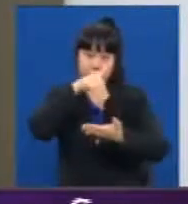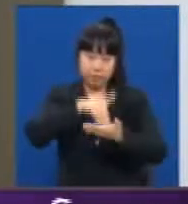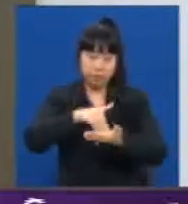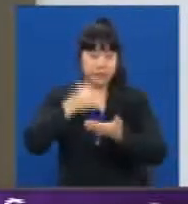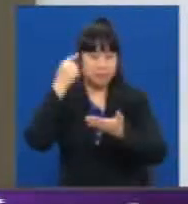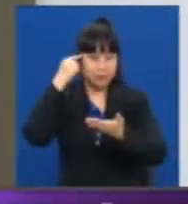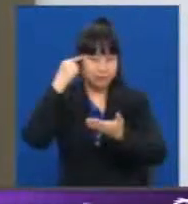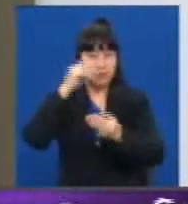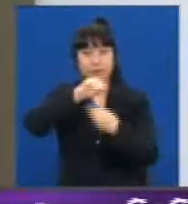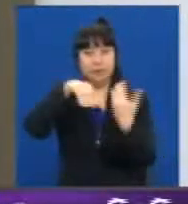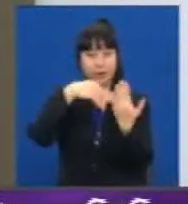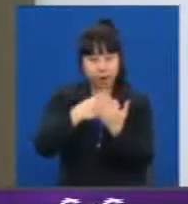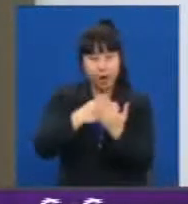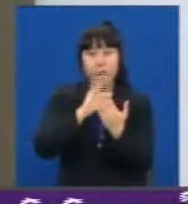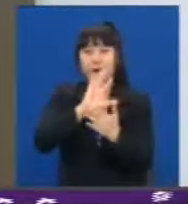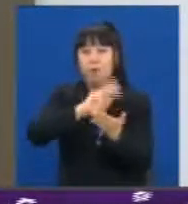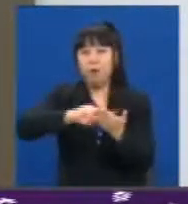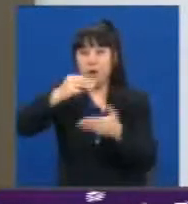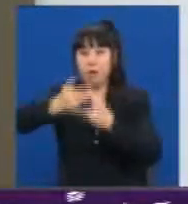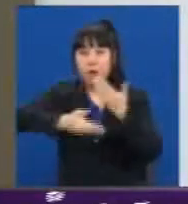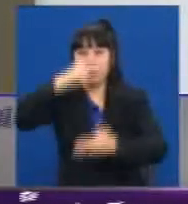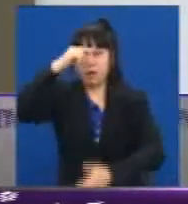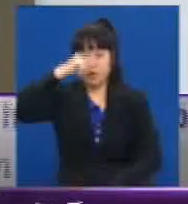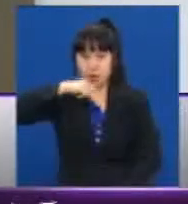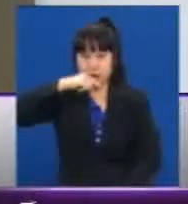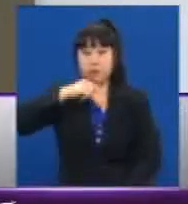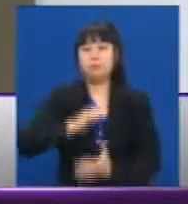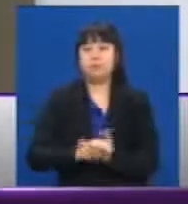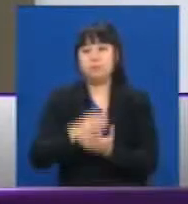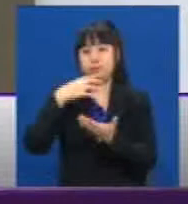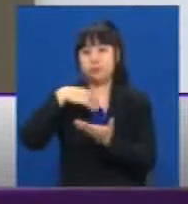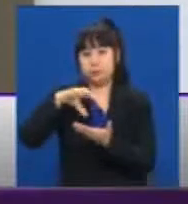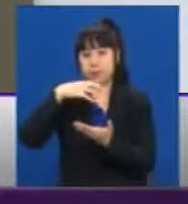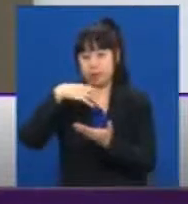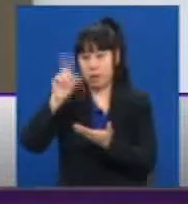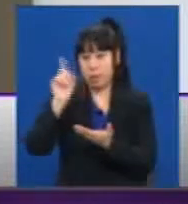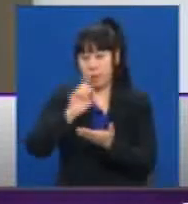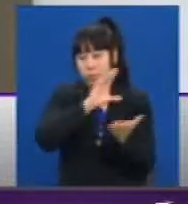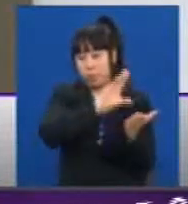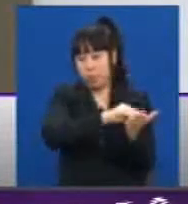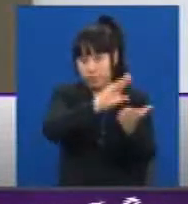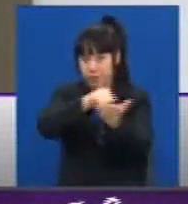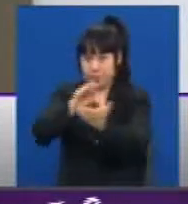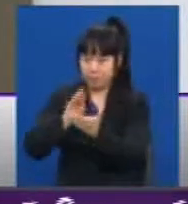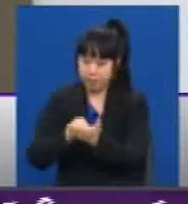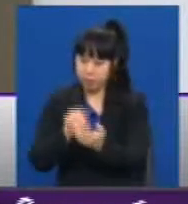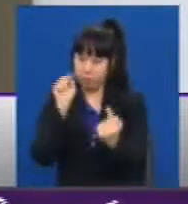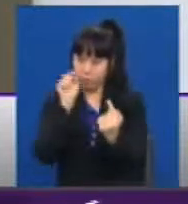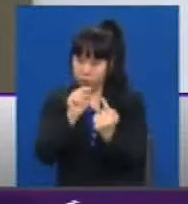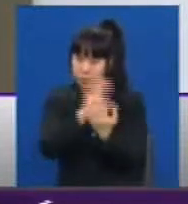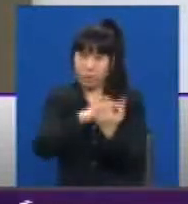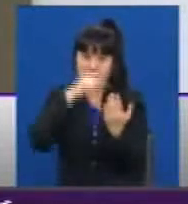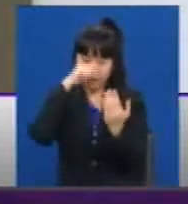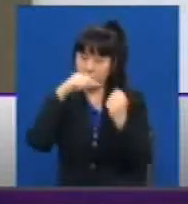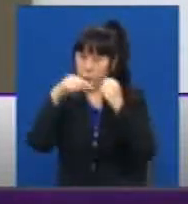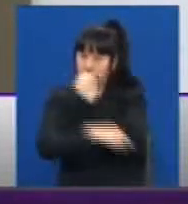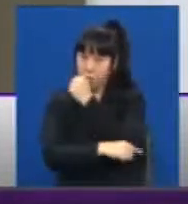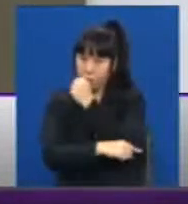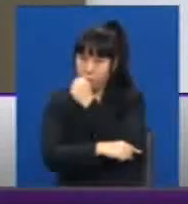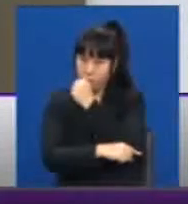พยากรณ์เศรษฐกิจและธุรกิจมหาวิทยาลัยหอการค้าถ่ายค่ะเปิดเผยผลสำรวจสถานการณ์ๆของประเทศไทย